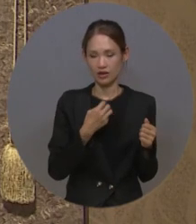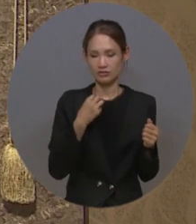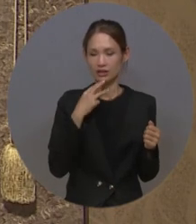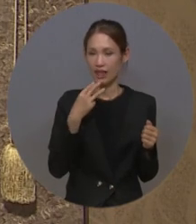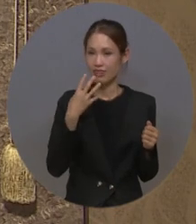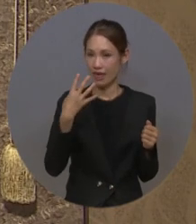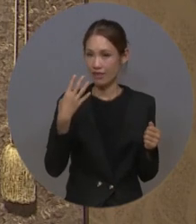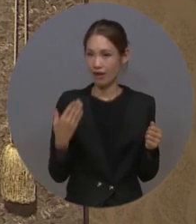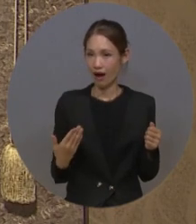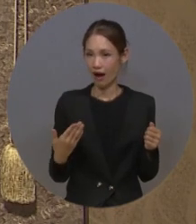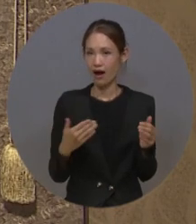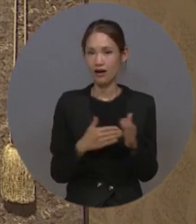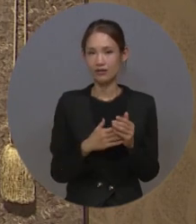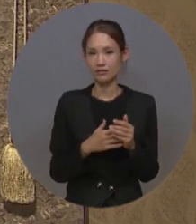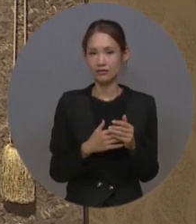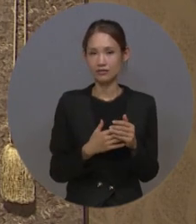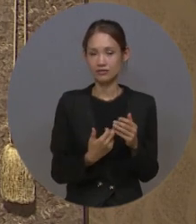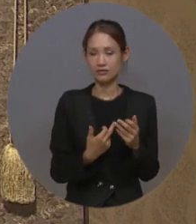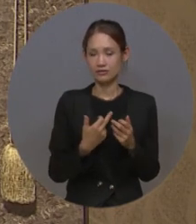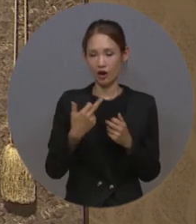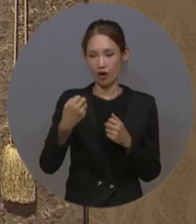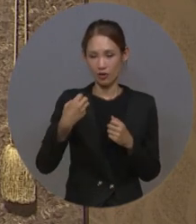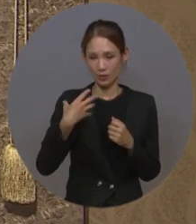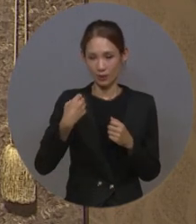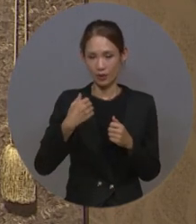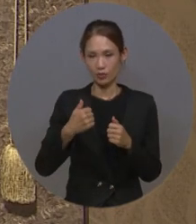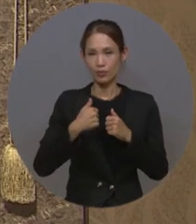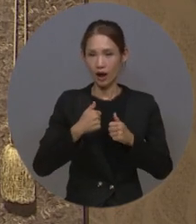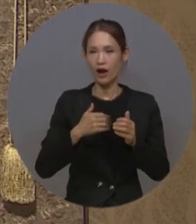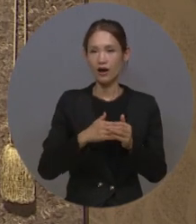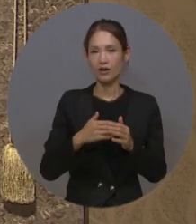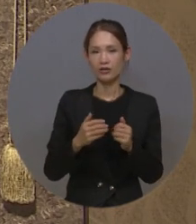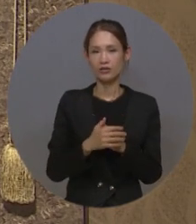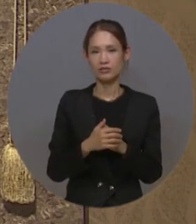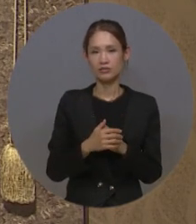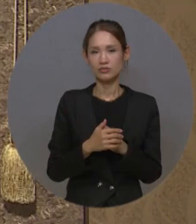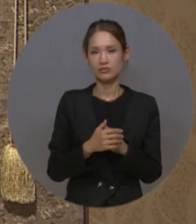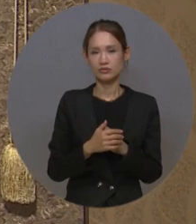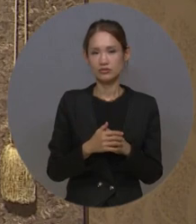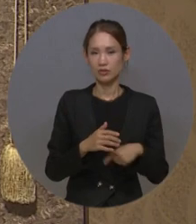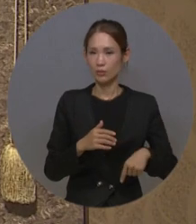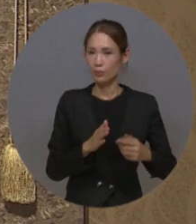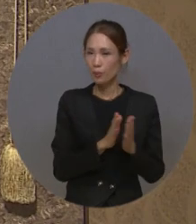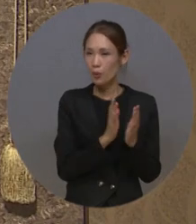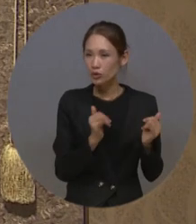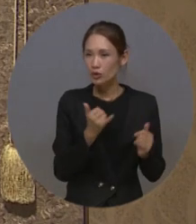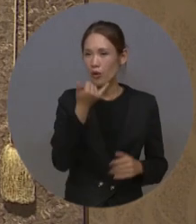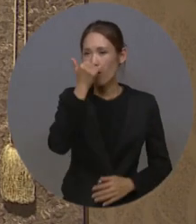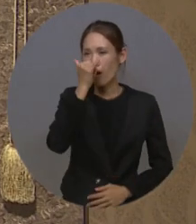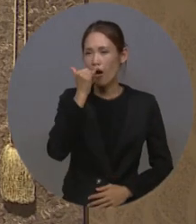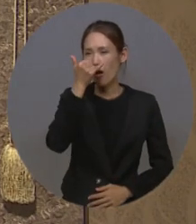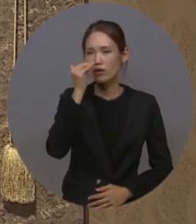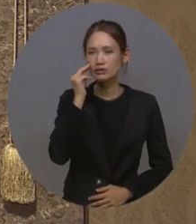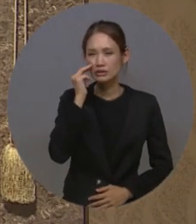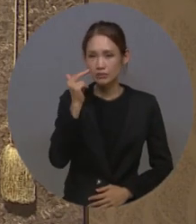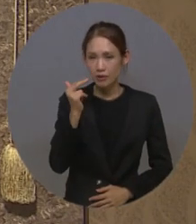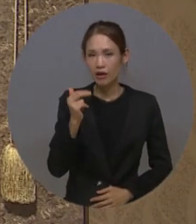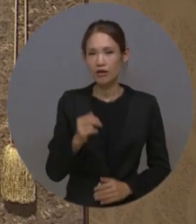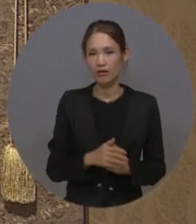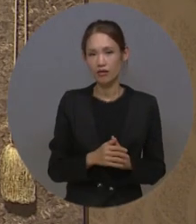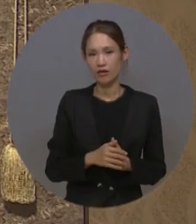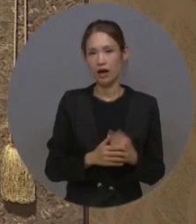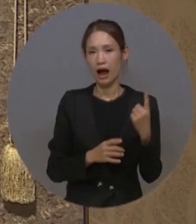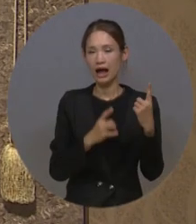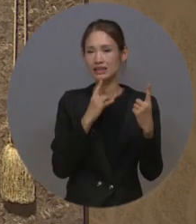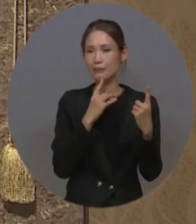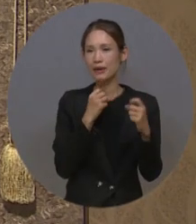아래였으니까 형님하고 잘 따랐는데 자기도 코를 엄청 많이 골고 뭐 그런다고 자기도